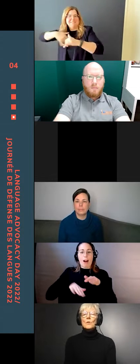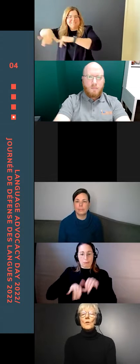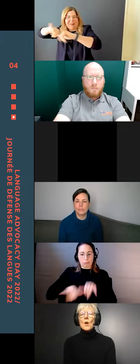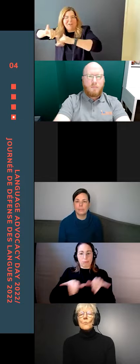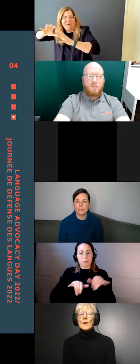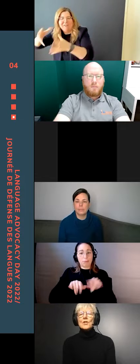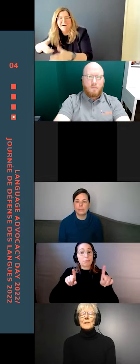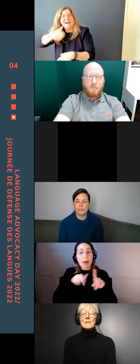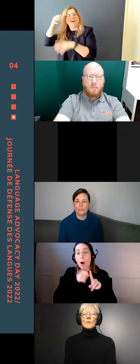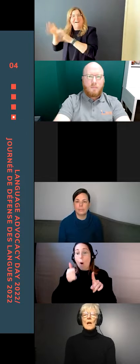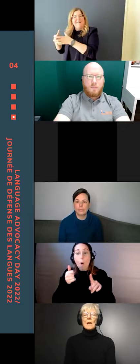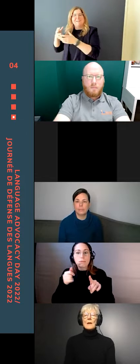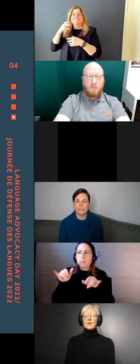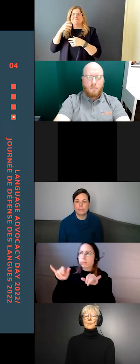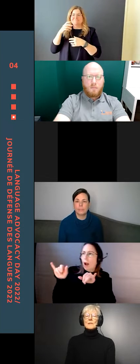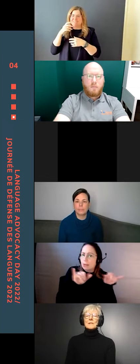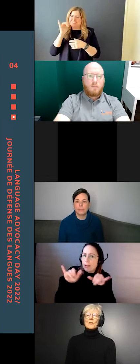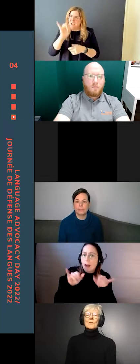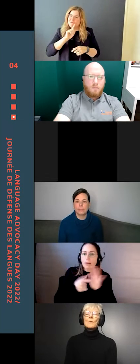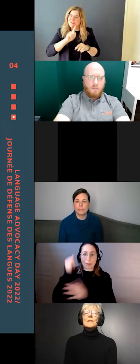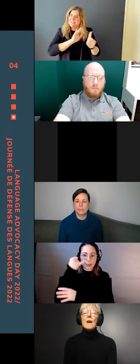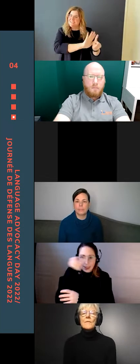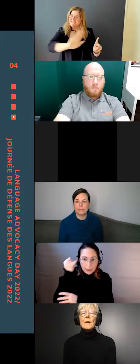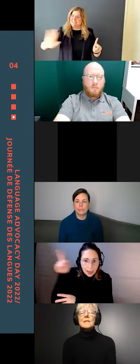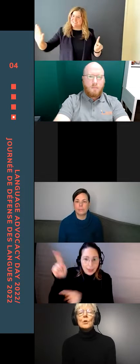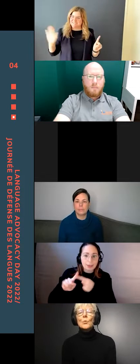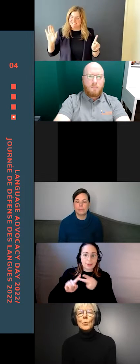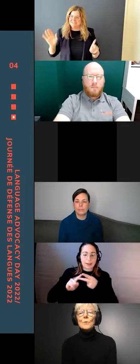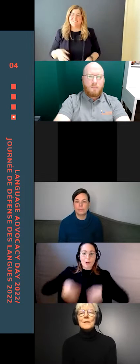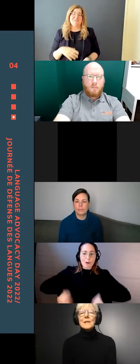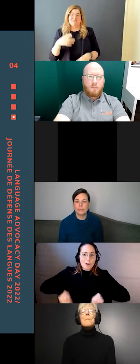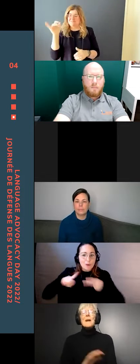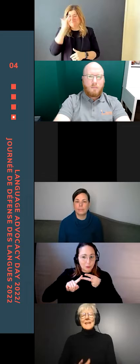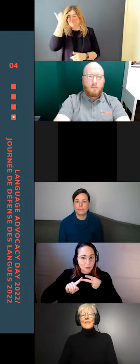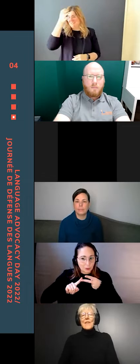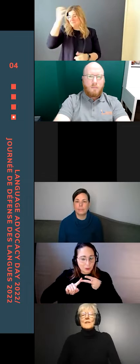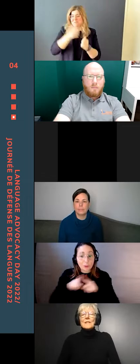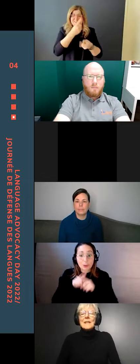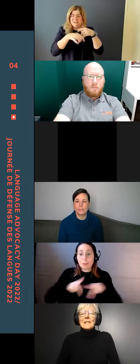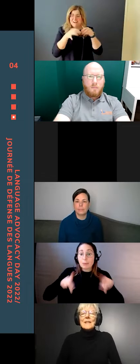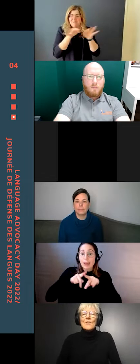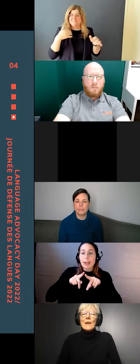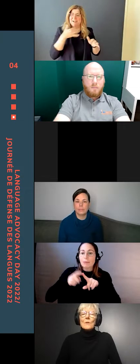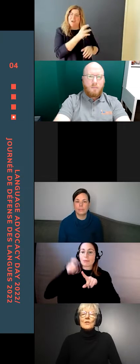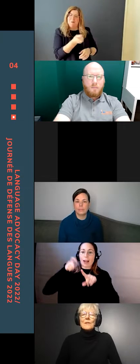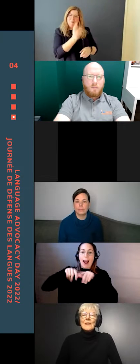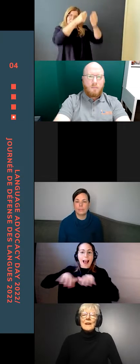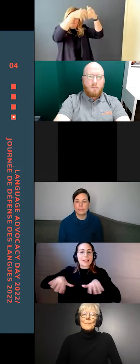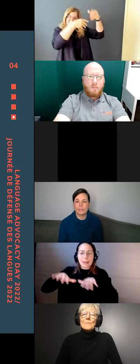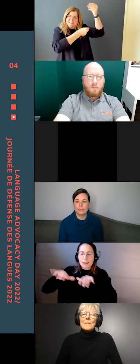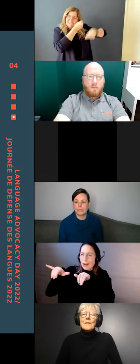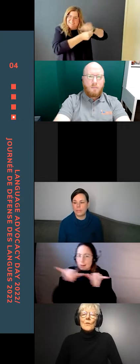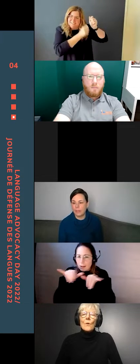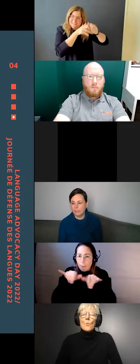ils ont d'autres similarités avec d'autres langues comme l'italien ou le russe. Certains